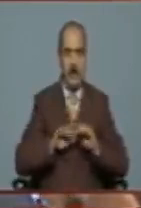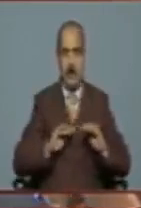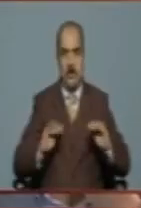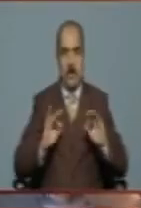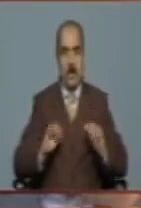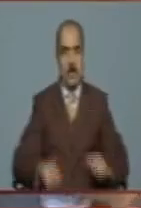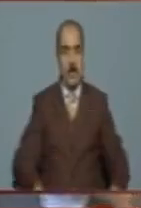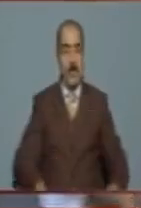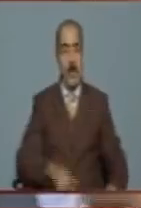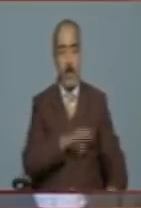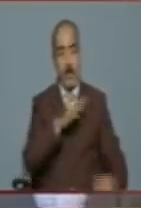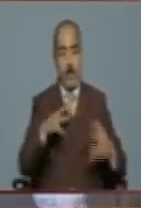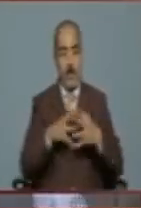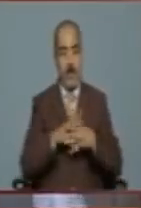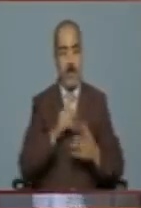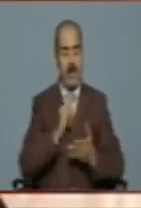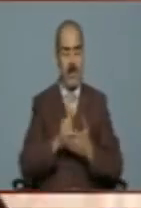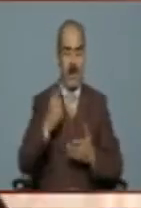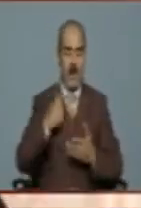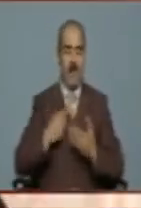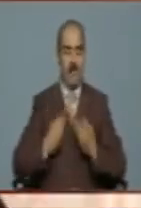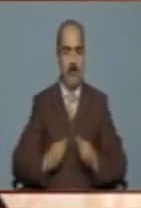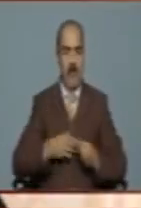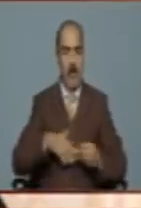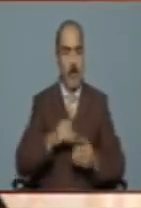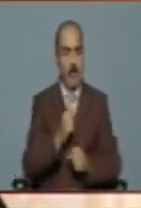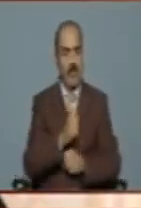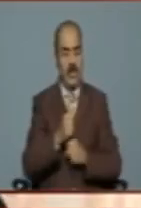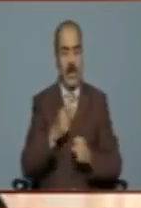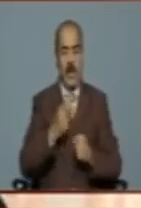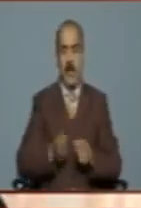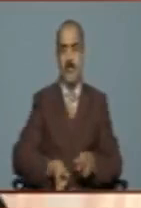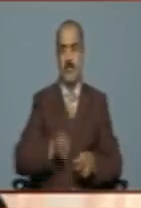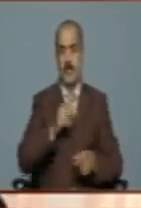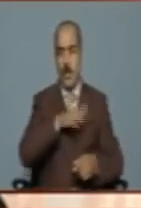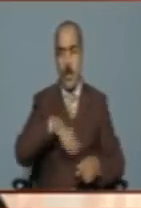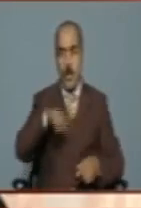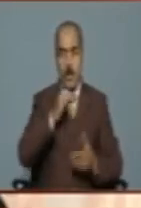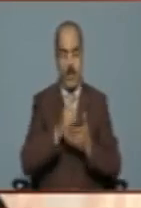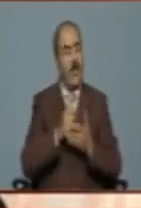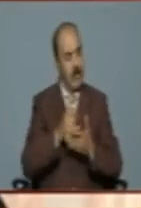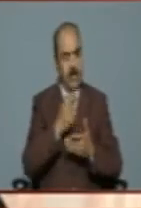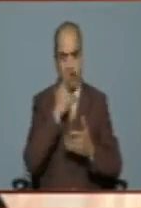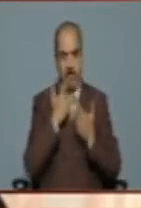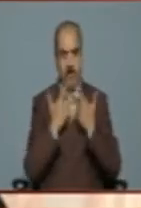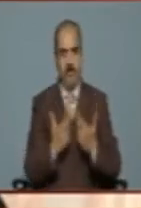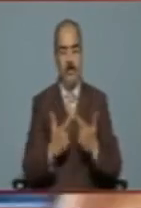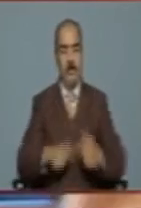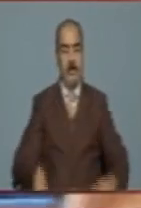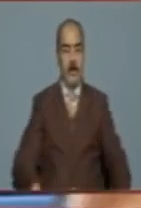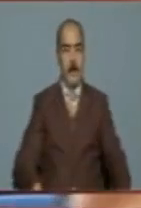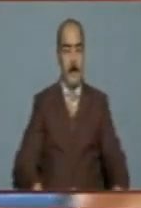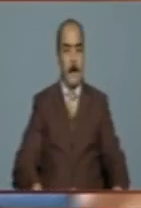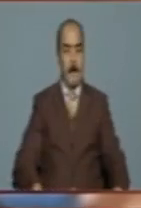نكون على قدر المسؤولية التي عهد بها إلينا. لذا